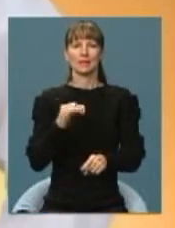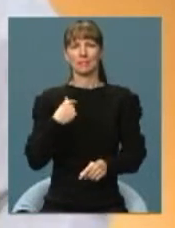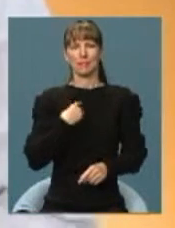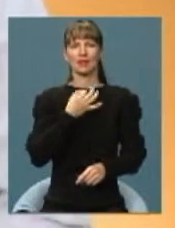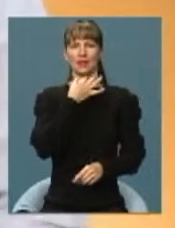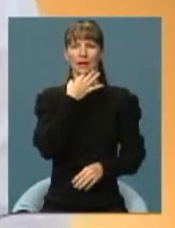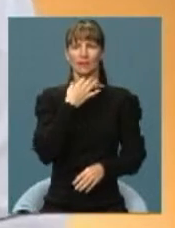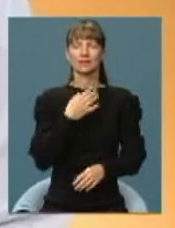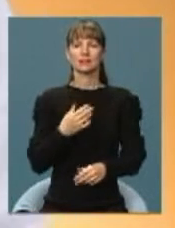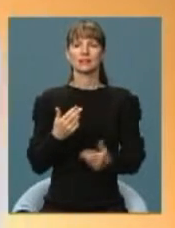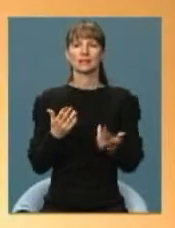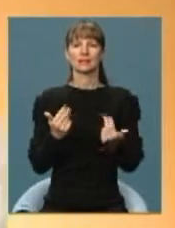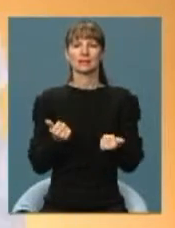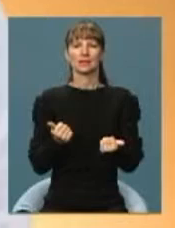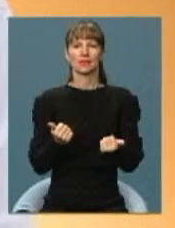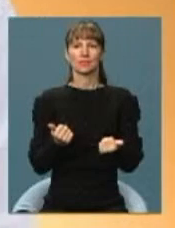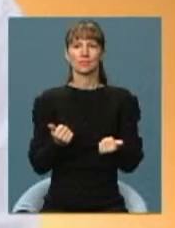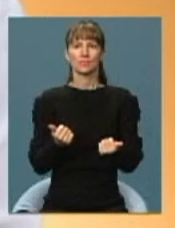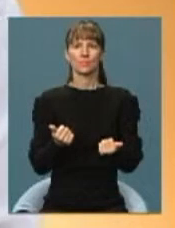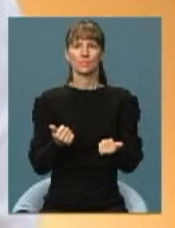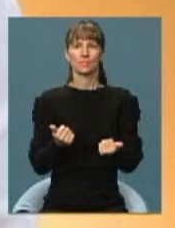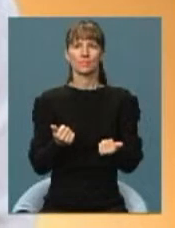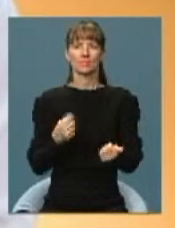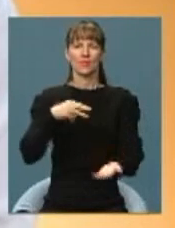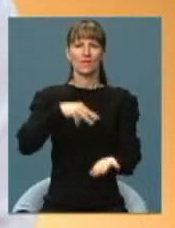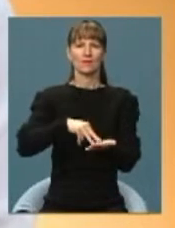нравятся. Так, вилкой